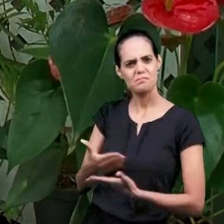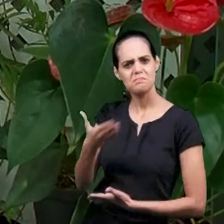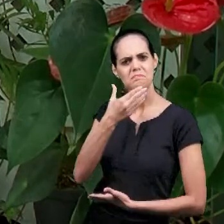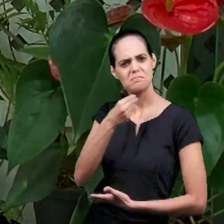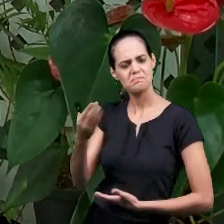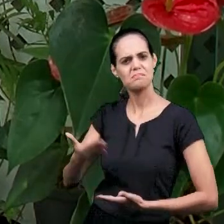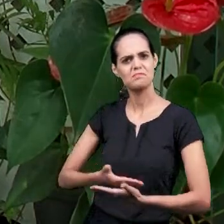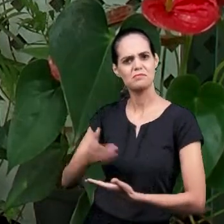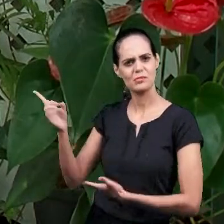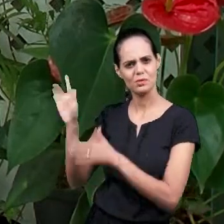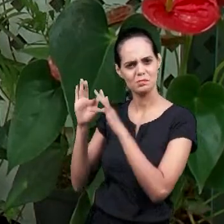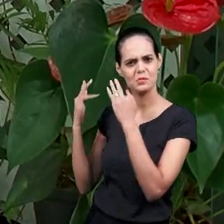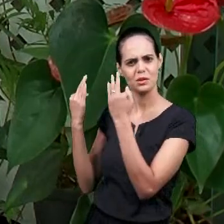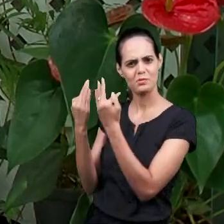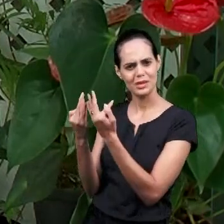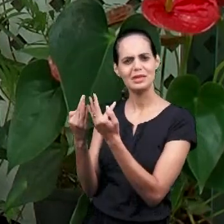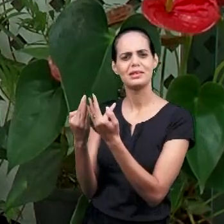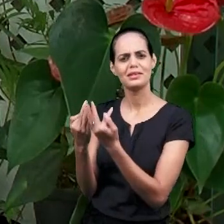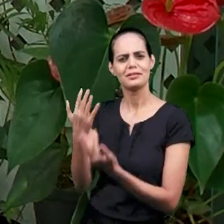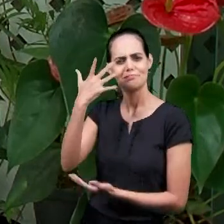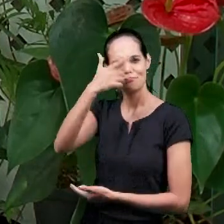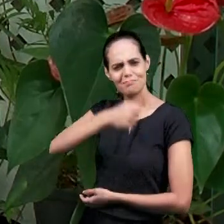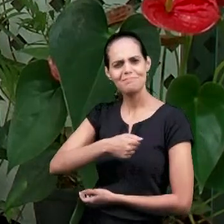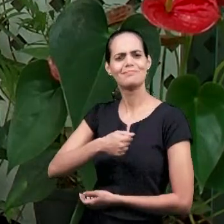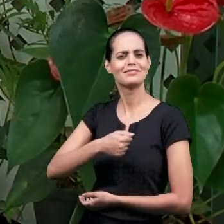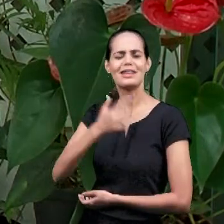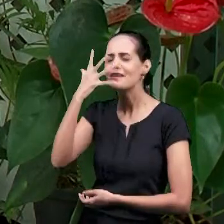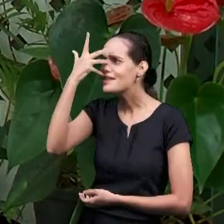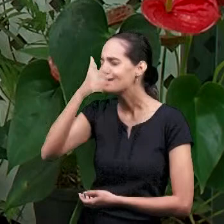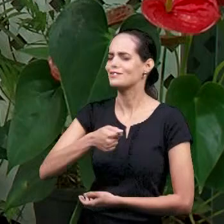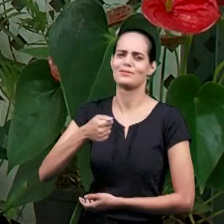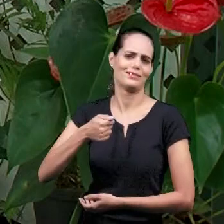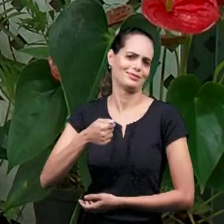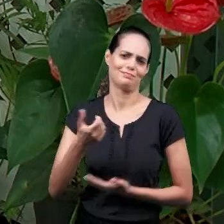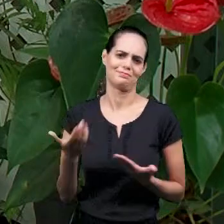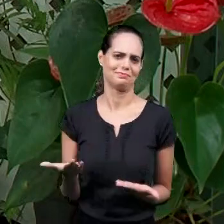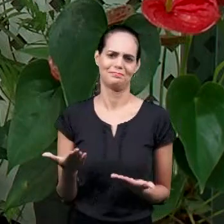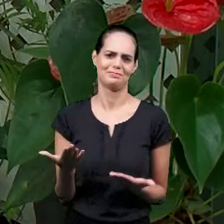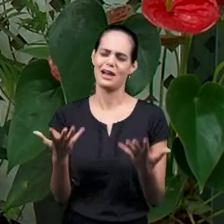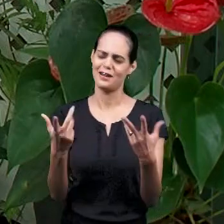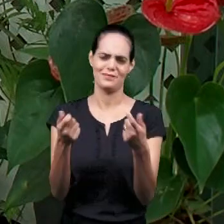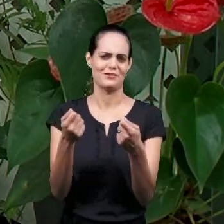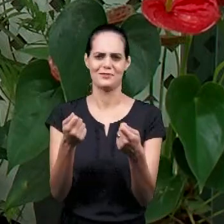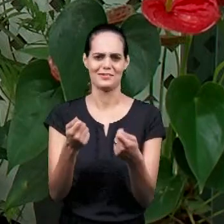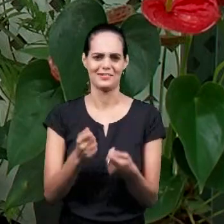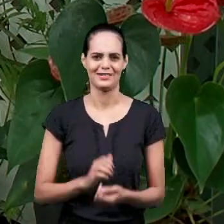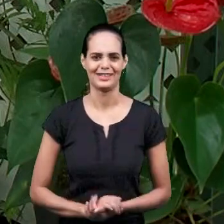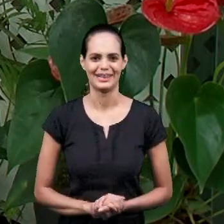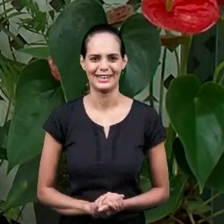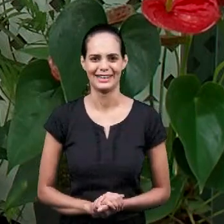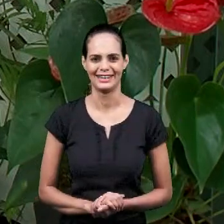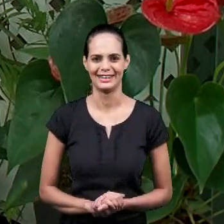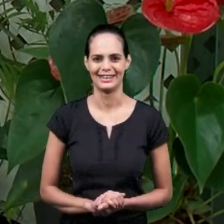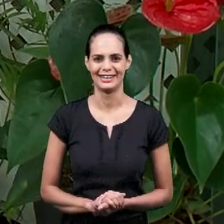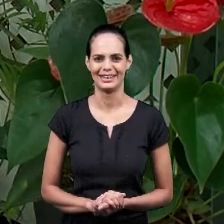Dieu. Regardez sa sympathie. Mes frères, regardez quelque chose de belle, n'est-ce pas?